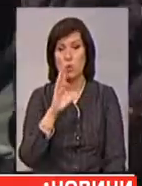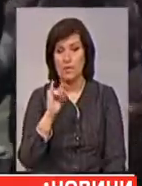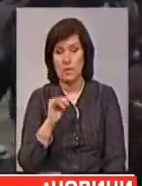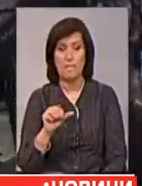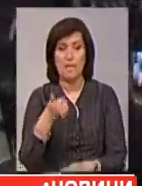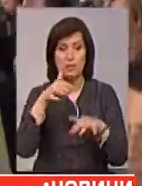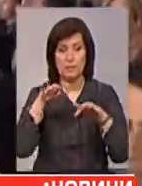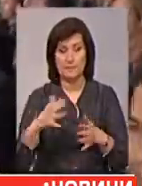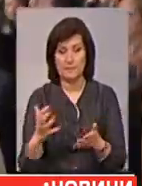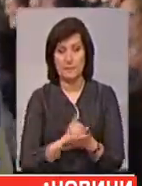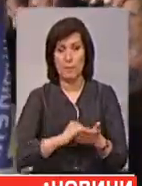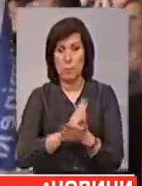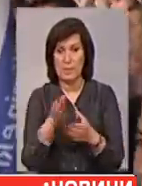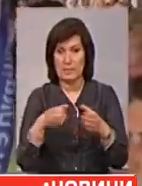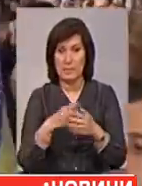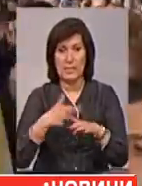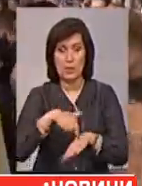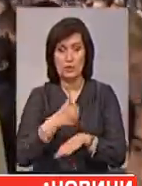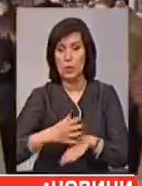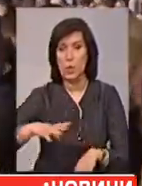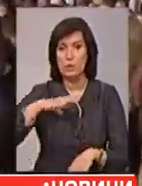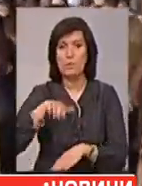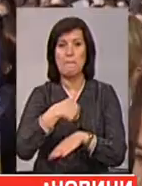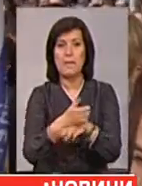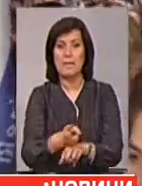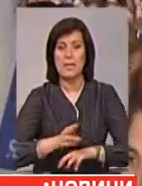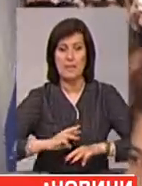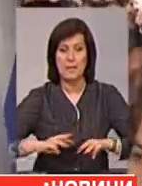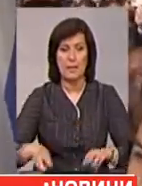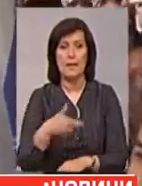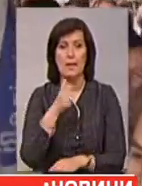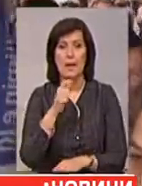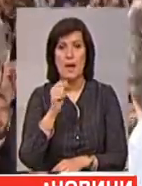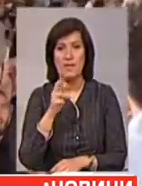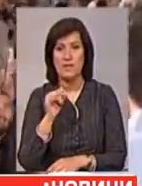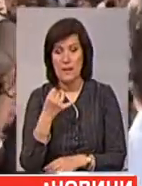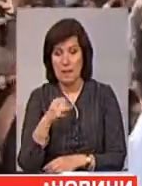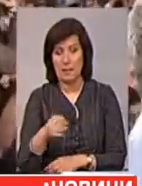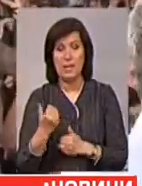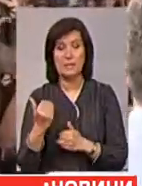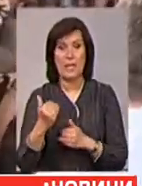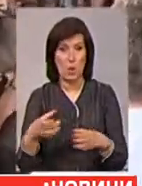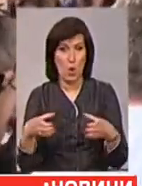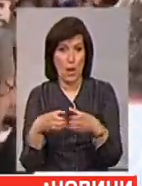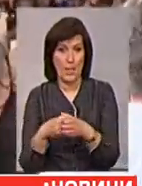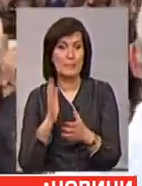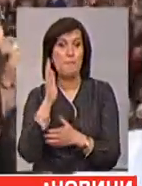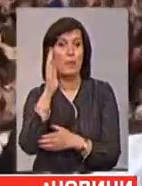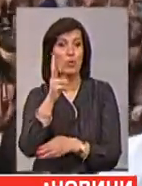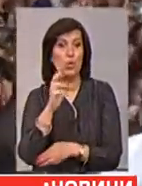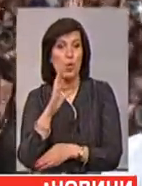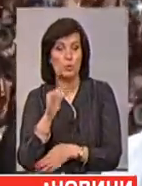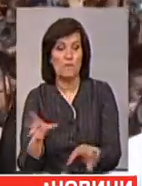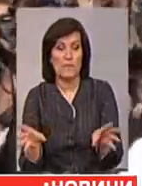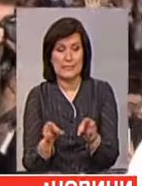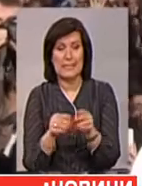перше місце здобула політсила, яку очолює колишній прем'єр-міністр Рамуш Харадінай. За його «Альянс за майбутнє Косова»